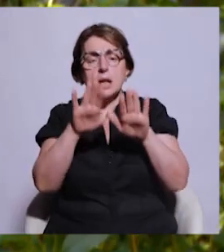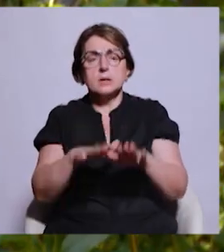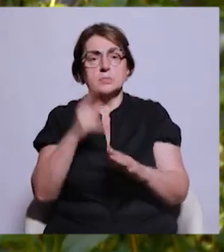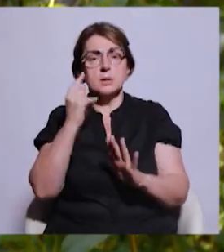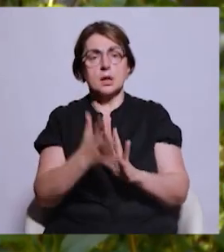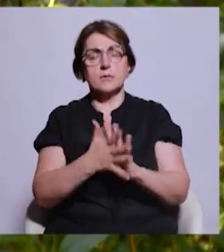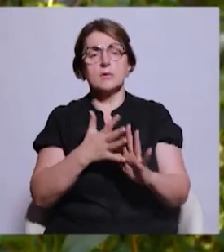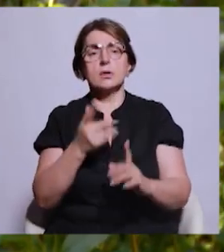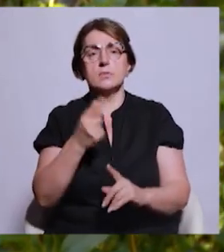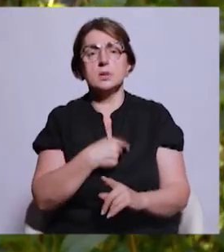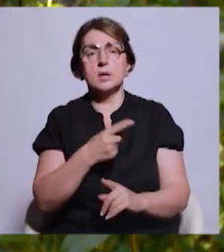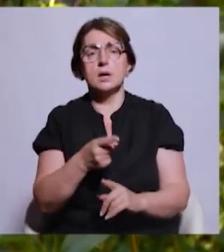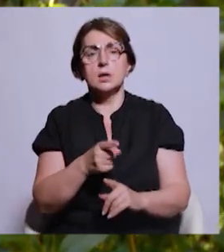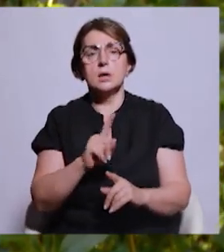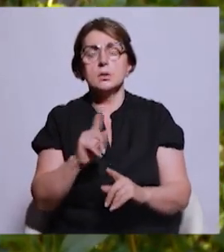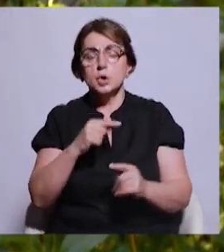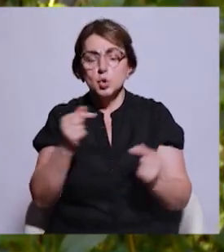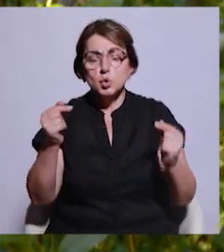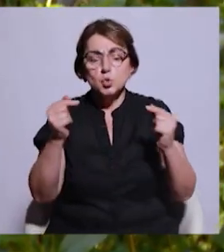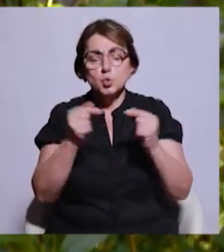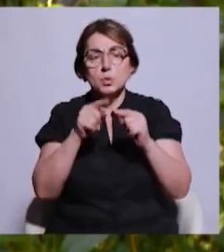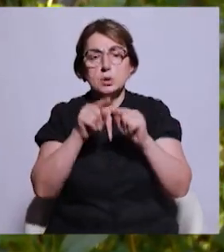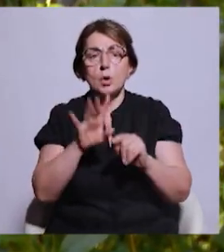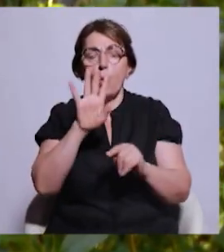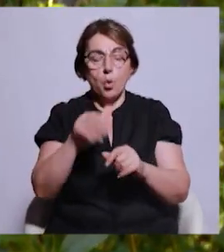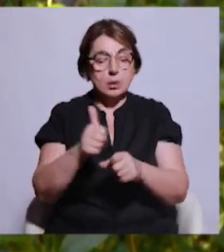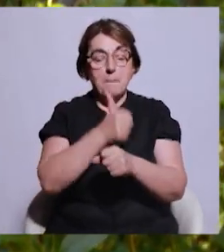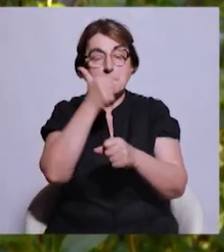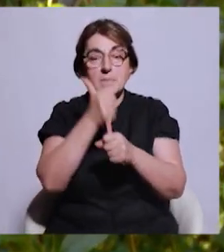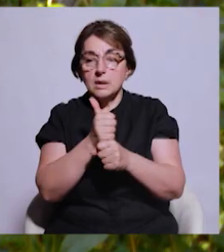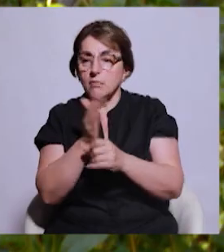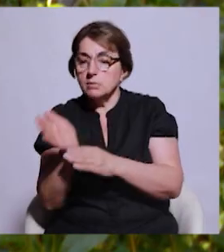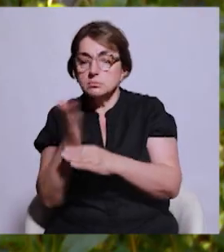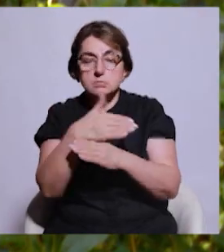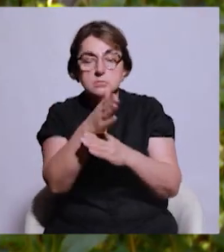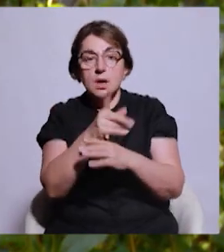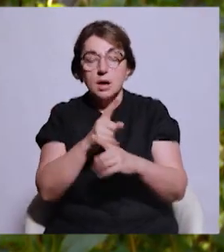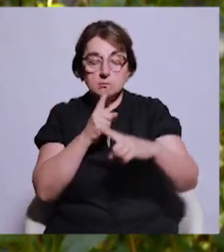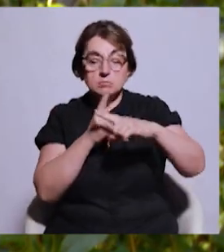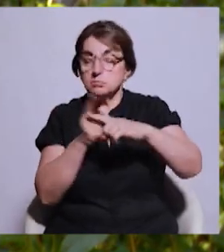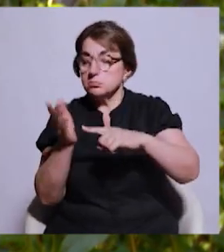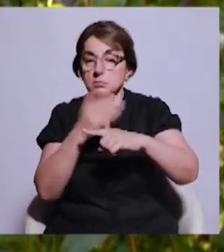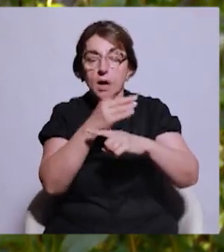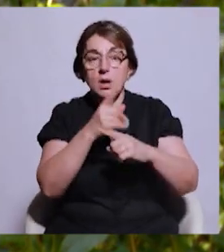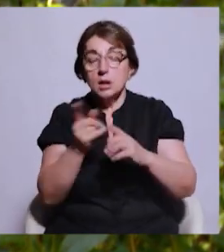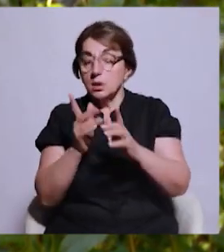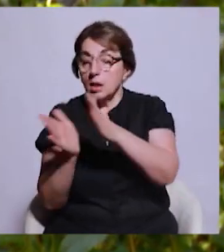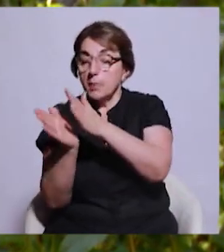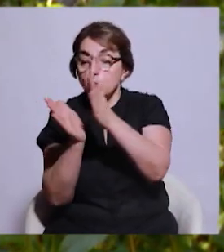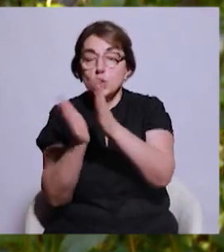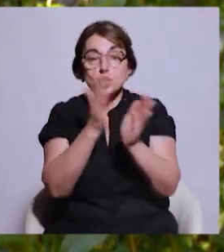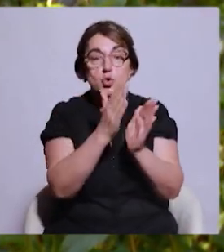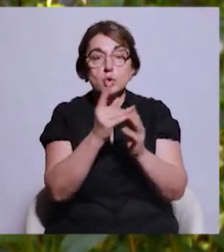პროცესის ადგილმდებარეობის აღწერა გვინდა და თუ ის არ ემთხვევა ოთხ ძირითად ჰორიზონტის მხარეს და არის ერთსა და მეორეს შორის,